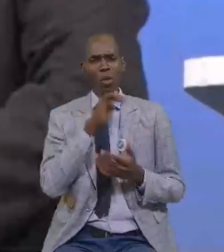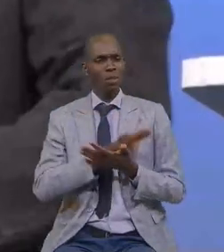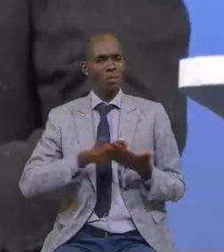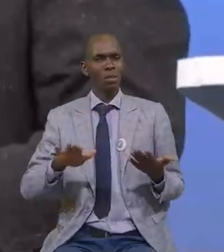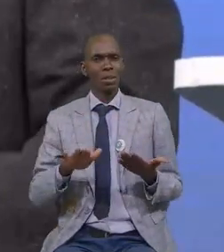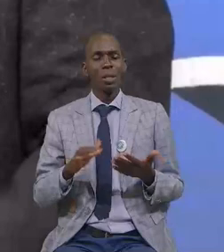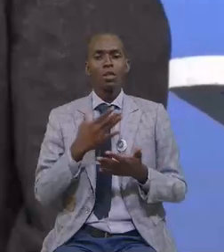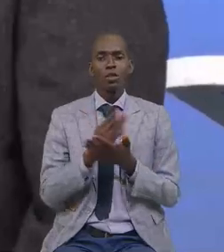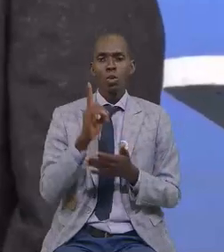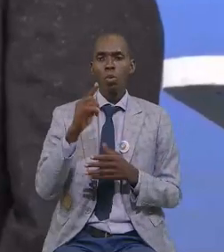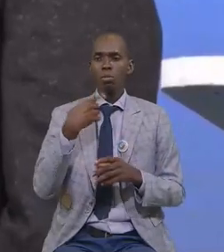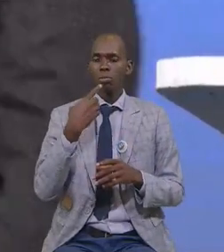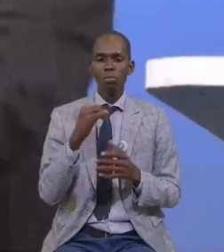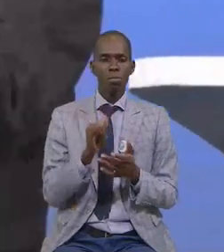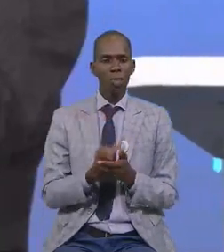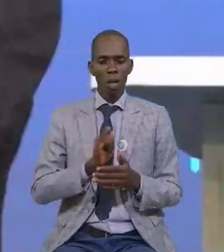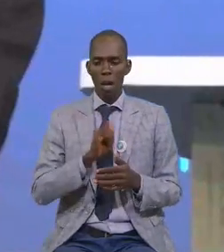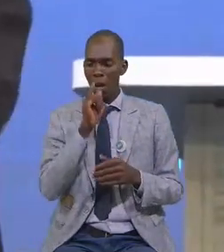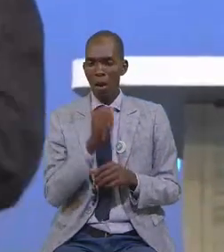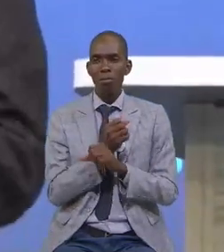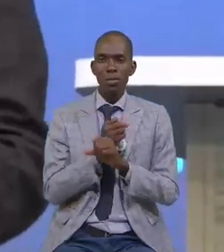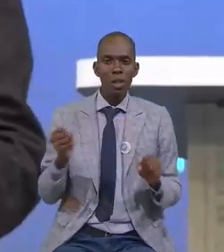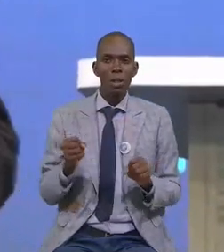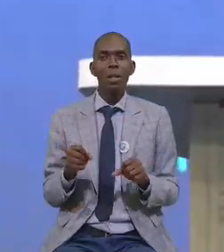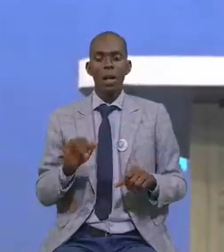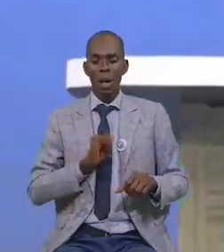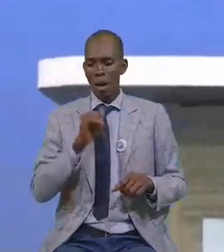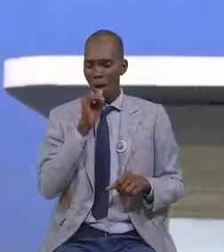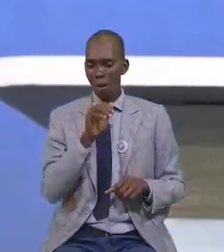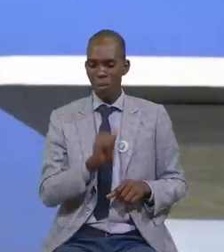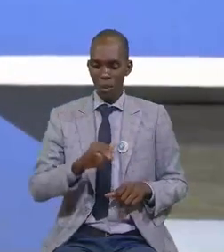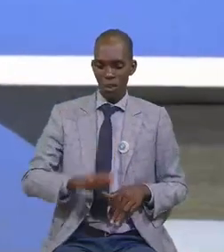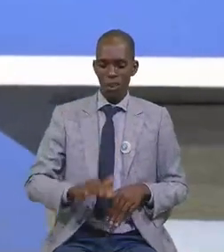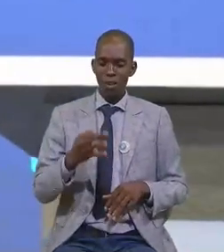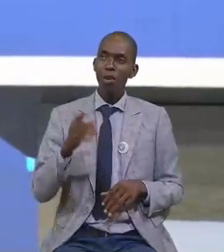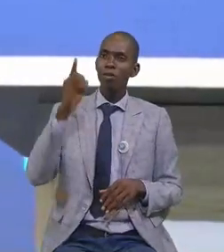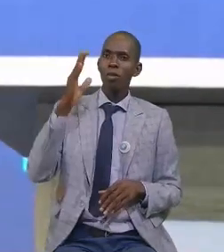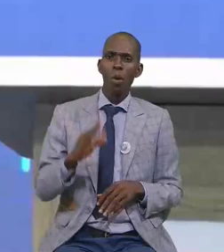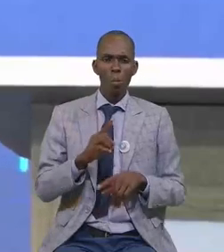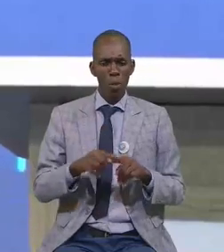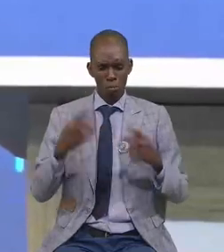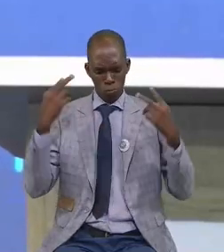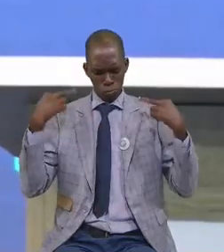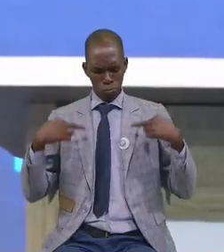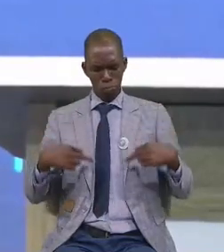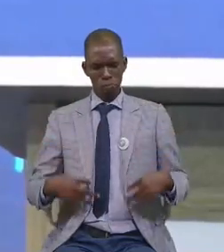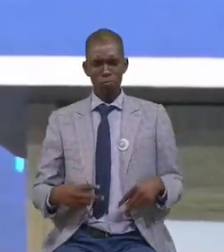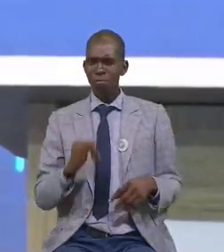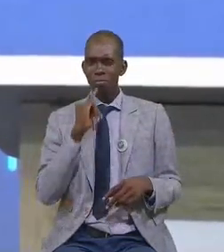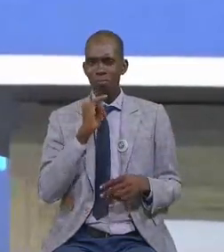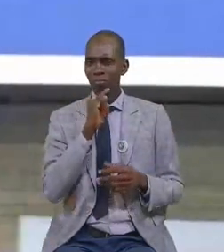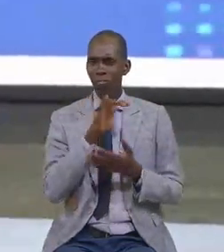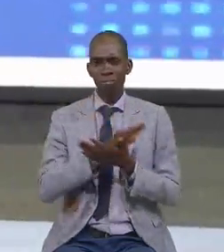que je suis né de nouveau, je suis enfant de Dieu, mais son apparence n'est pas